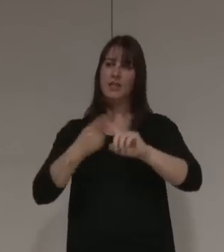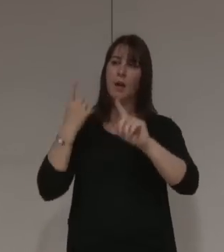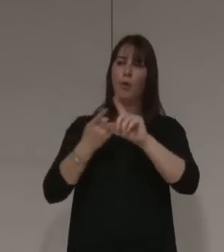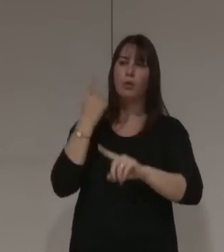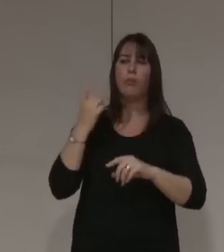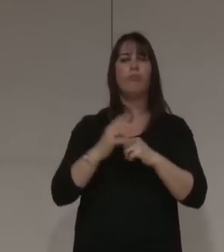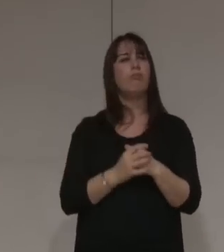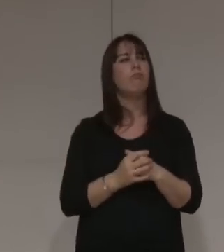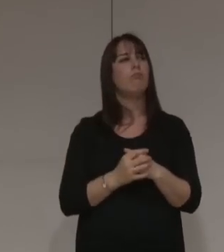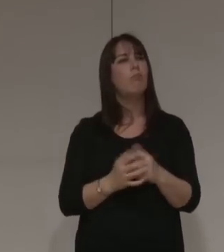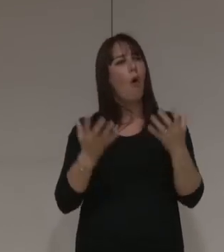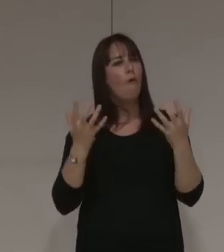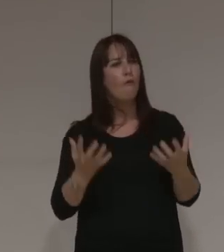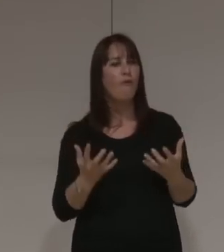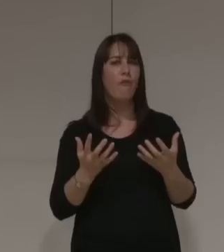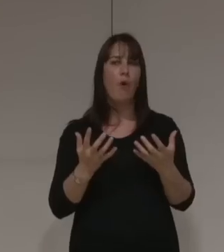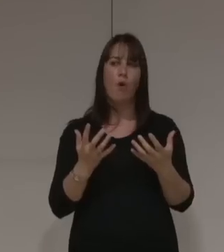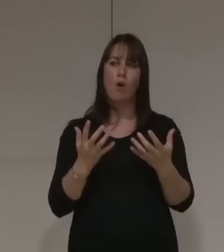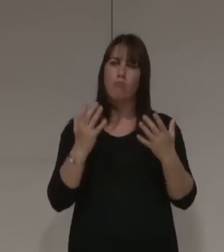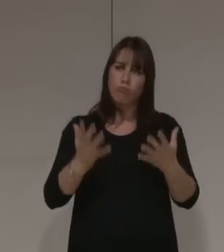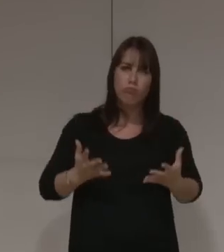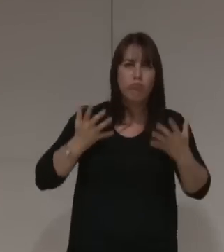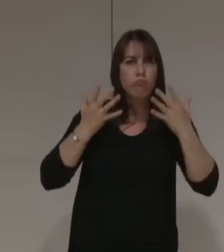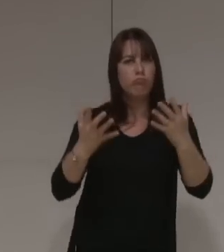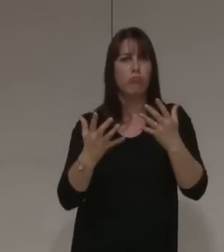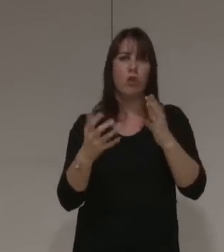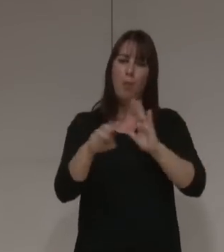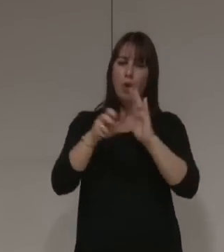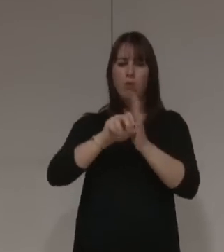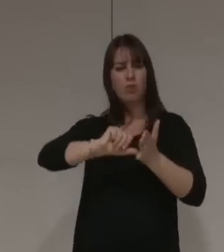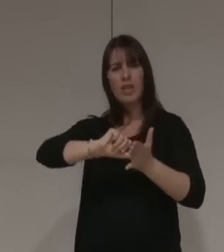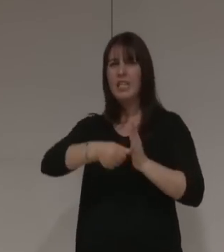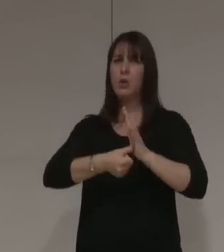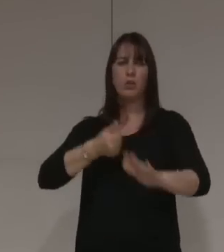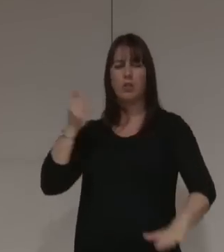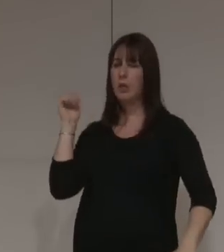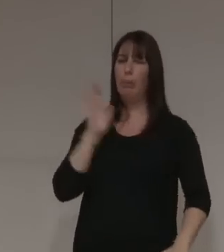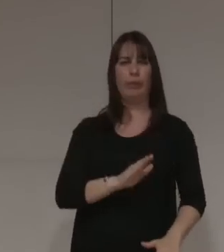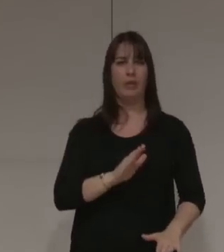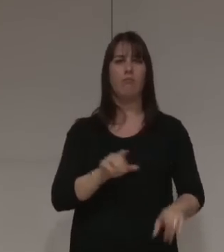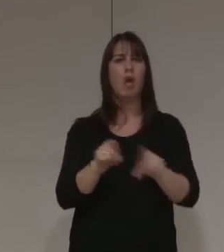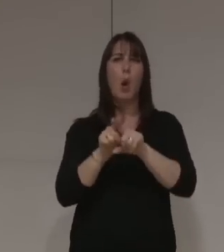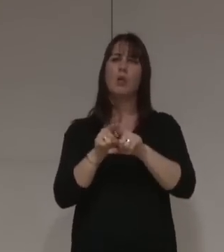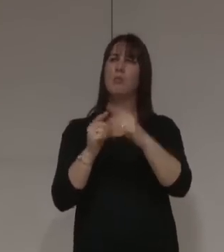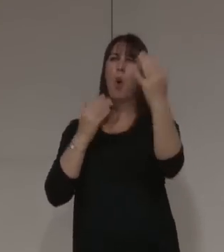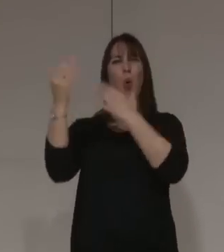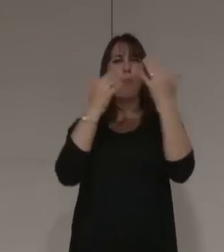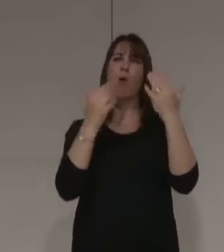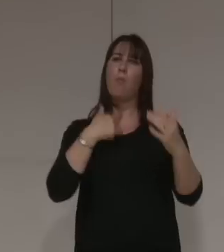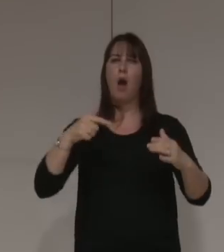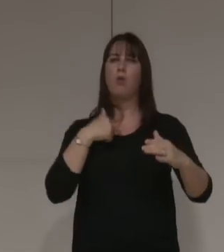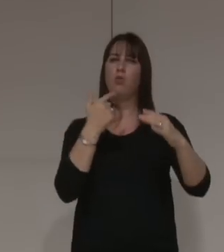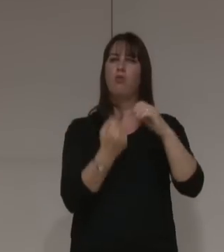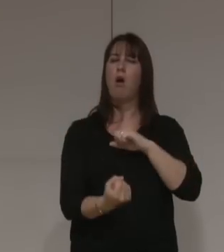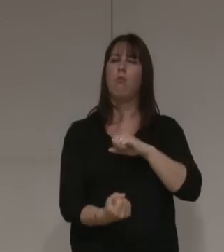participe davantage à la personnalité de notre ville et la distingue en effet